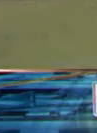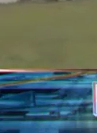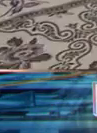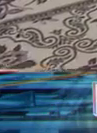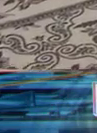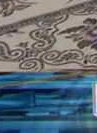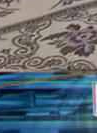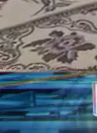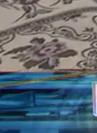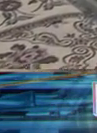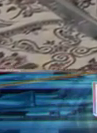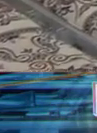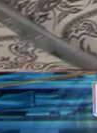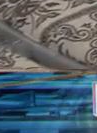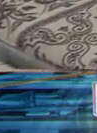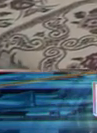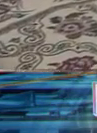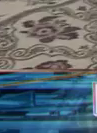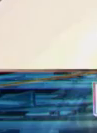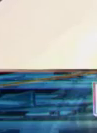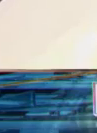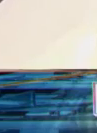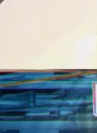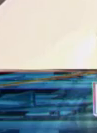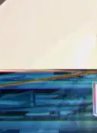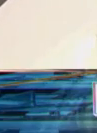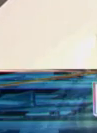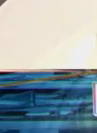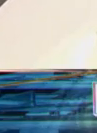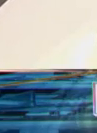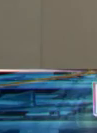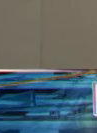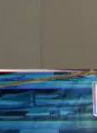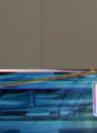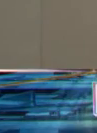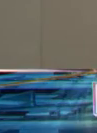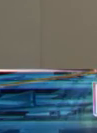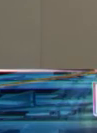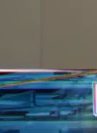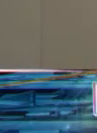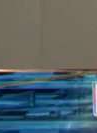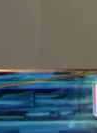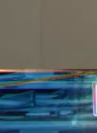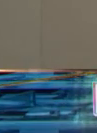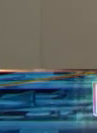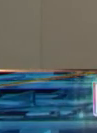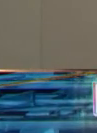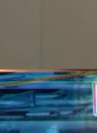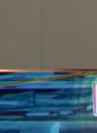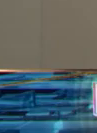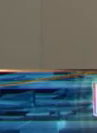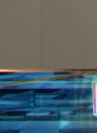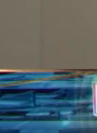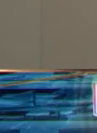72 сағатта 100 орындық госпиталь. Іле ауданында әскери қалашық құрылды. Егер науқастар саны көбейтіп, науқастарымыз жұмыс